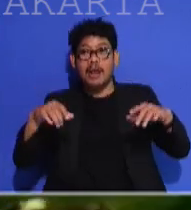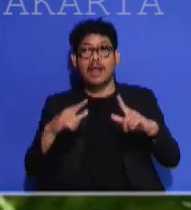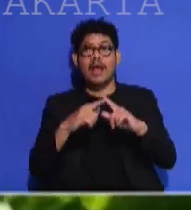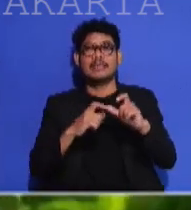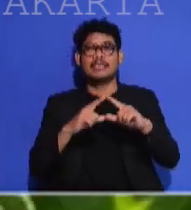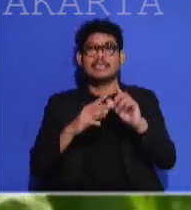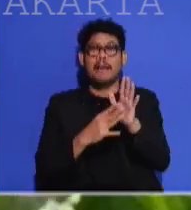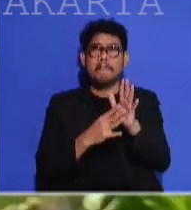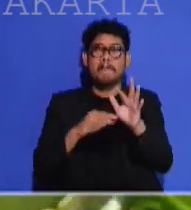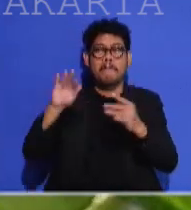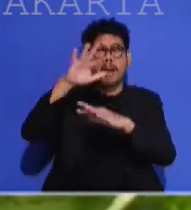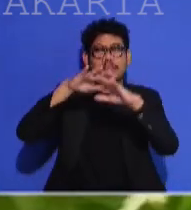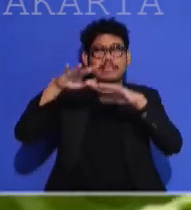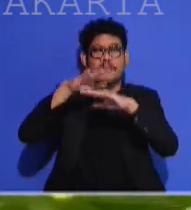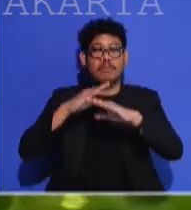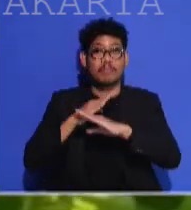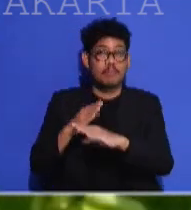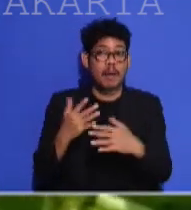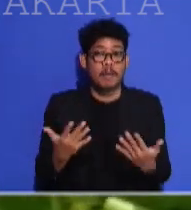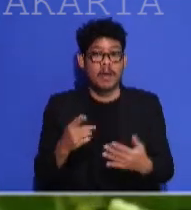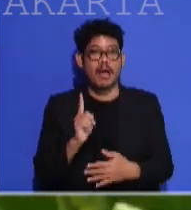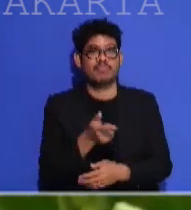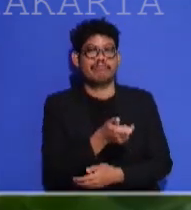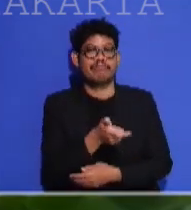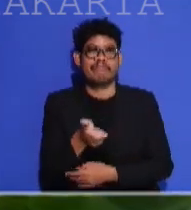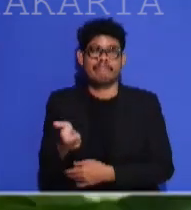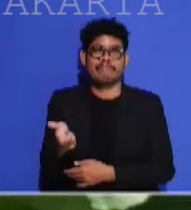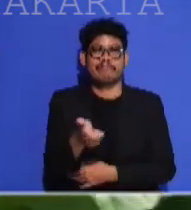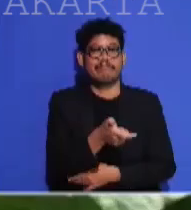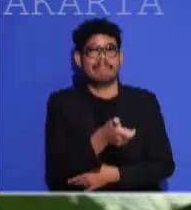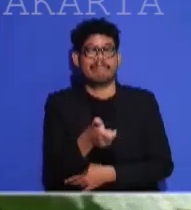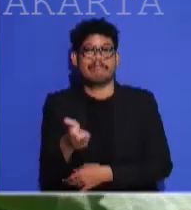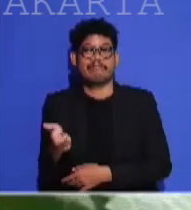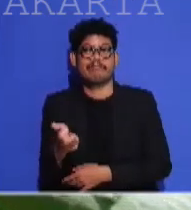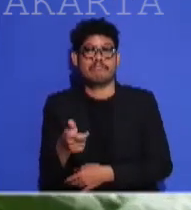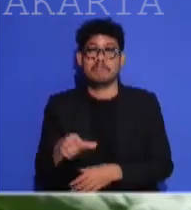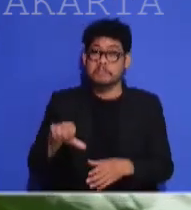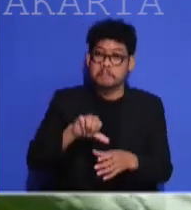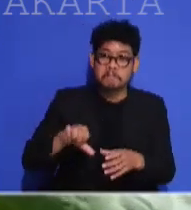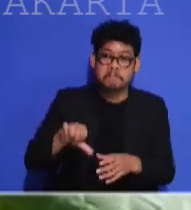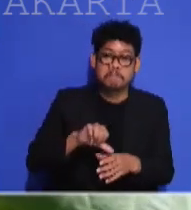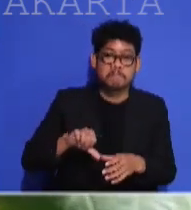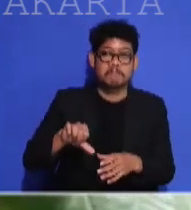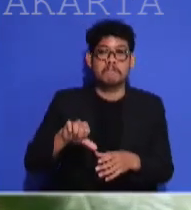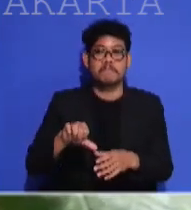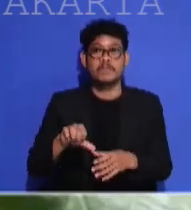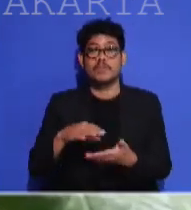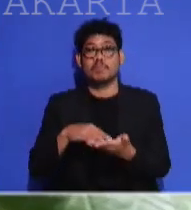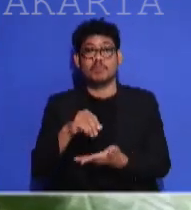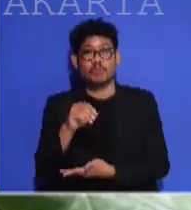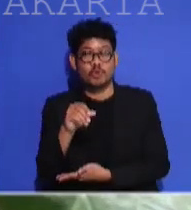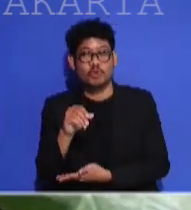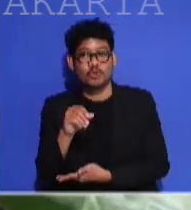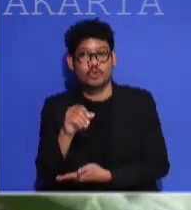dipun awekani kanthi nyemprot mawi toya tawar. Sartawis kangge kapetan rabuk piyambakipun